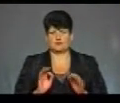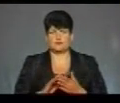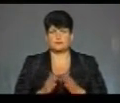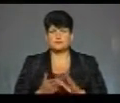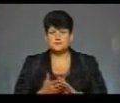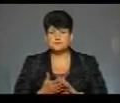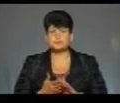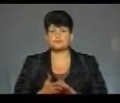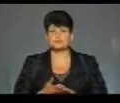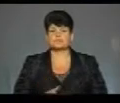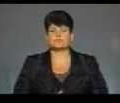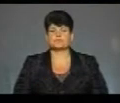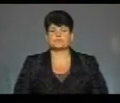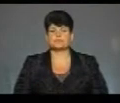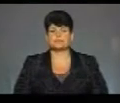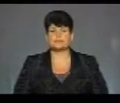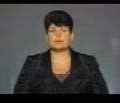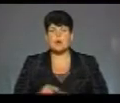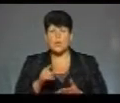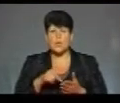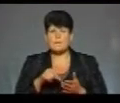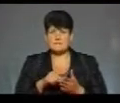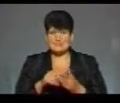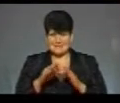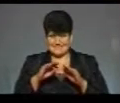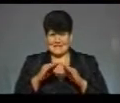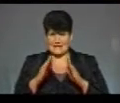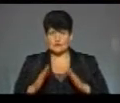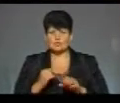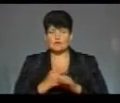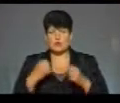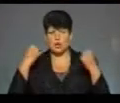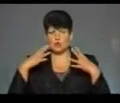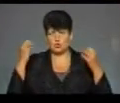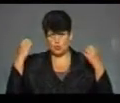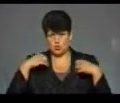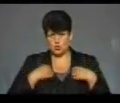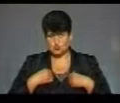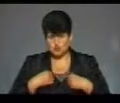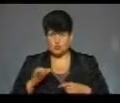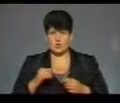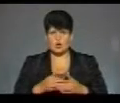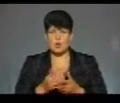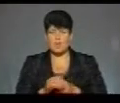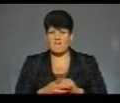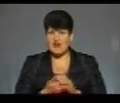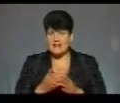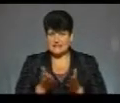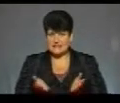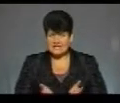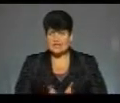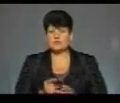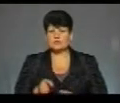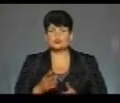умов, розповів Роман Забава. У містечку облаштували душову та умивальники. Тут встановлено 6